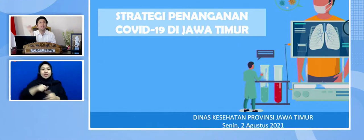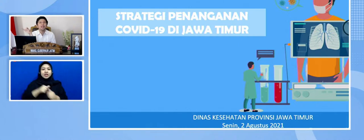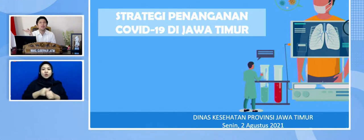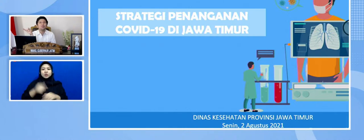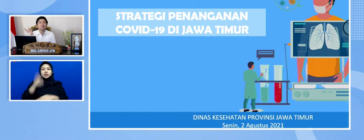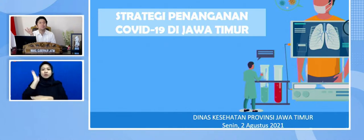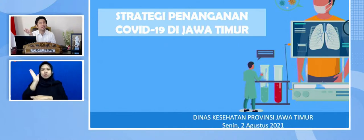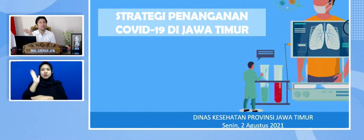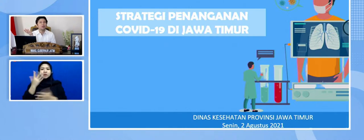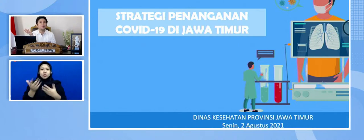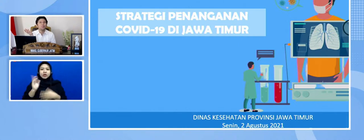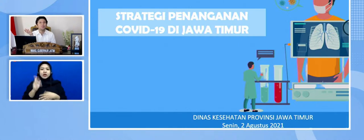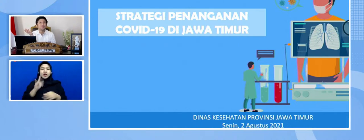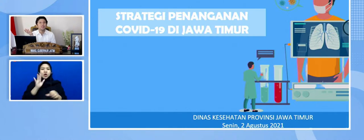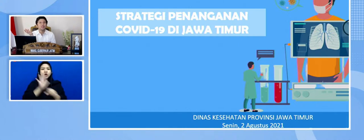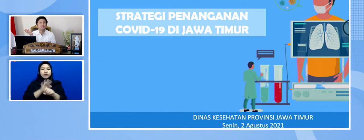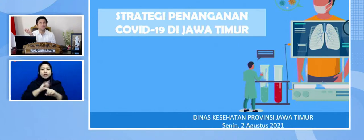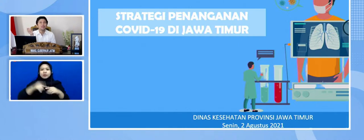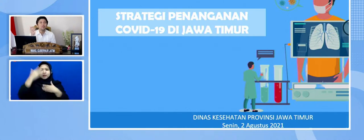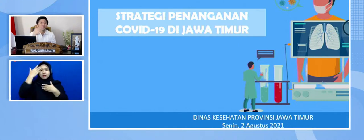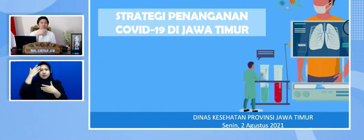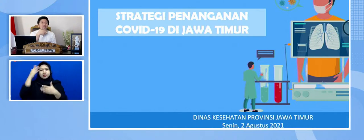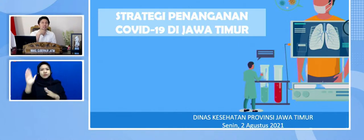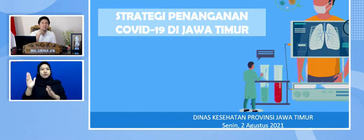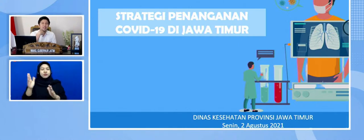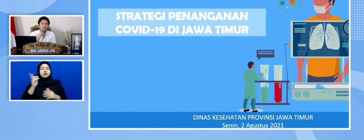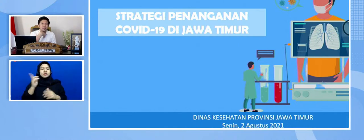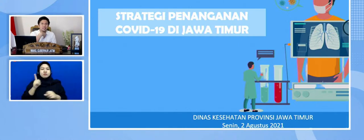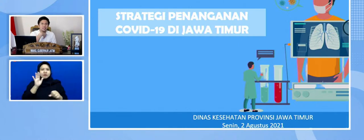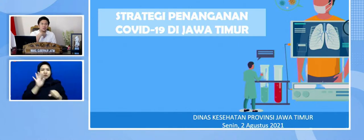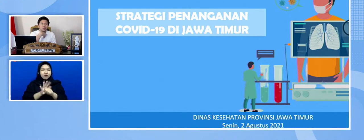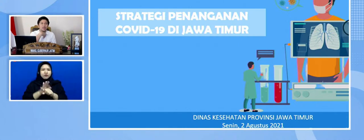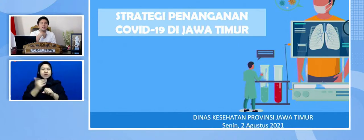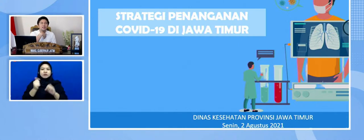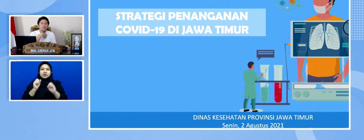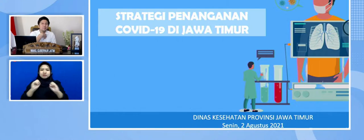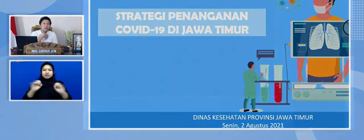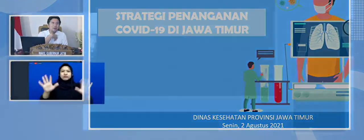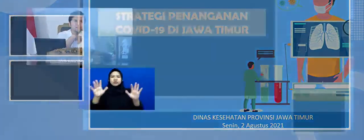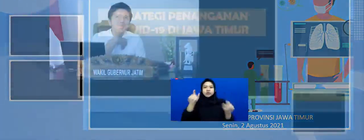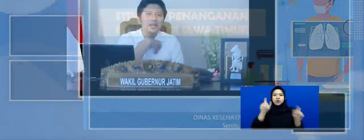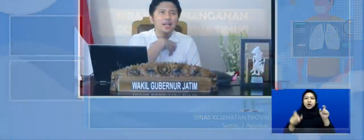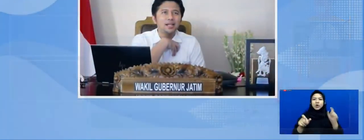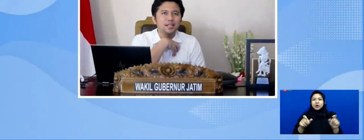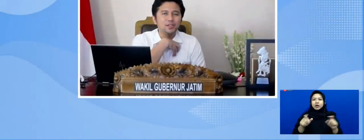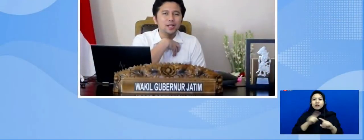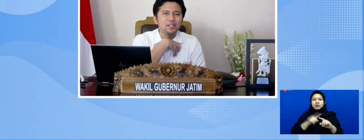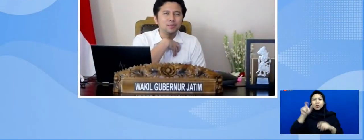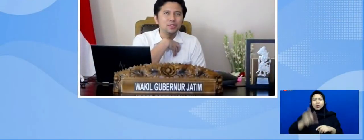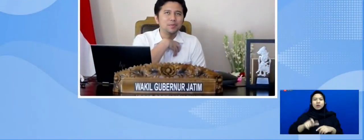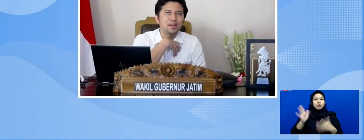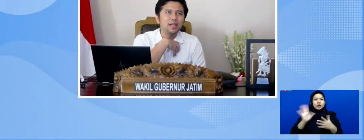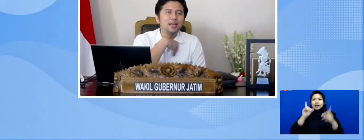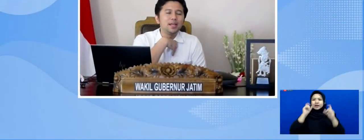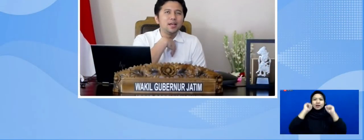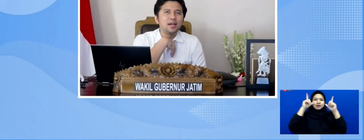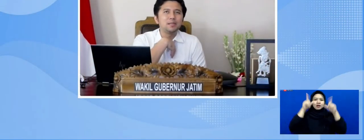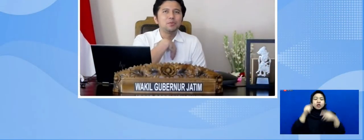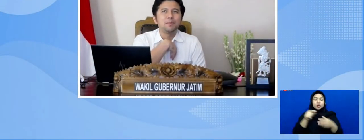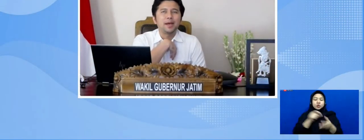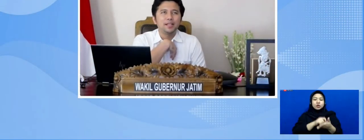bisa saja ada yang COVID tapi nggak tahu. Ya kan, karena COVID bisa terjadi pada seseorang tanpa orang itu menyadari. Itu yang disebut